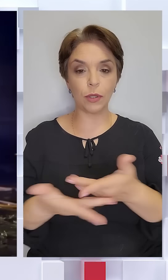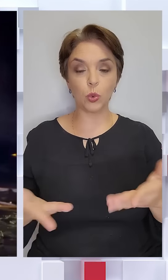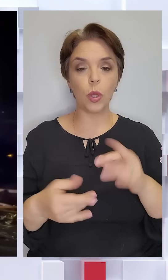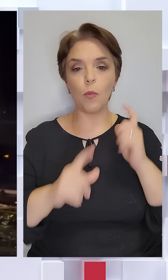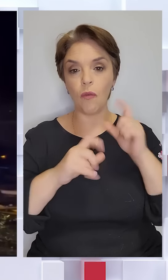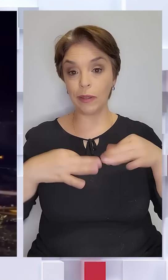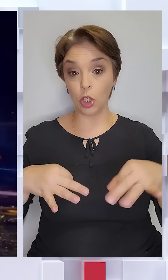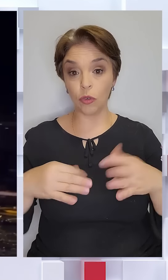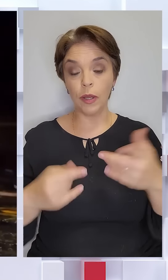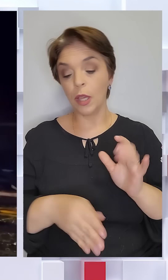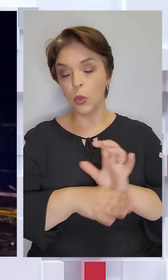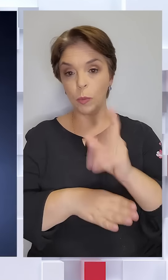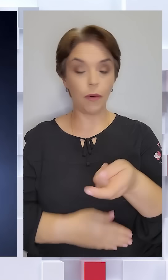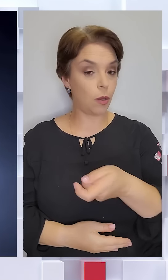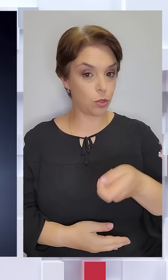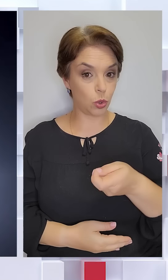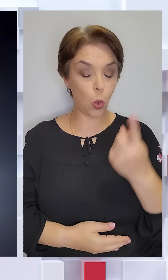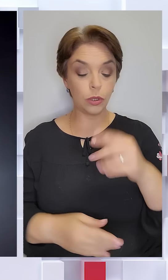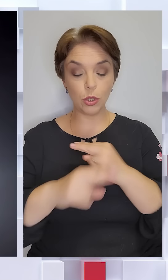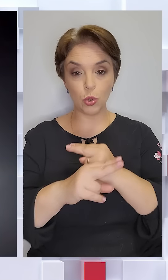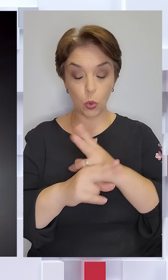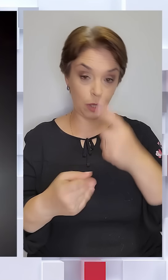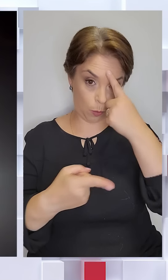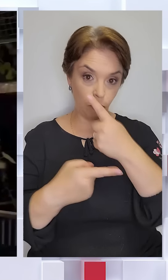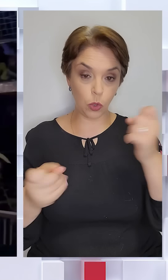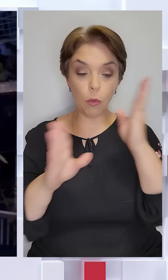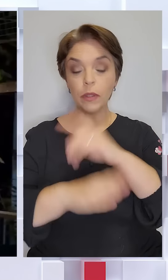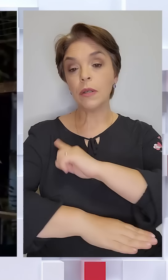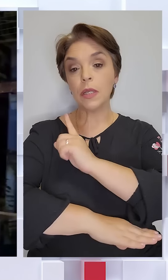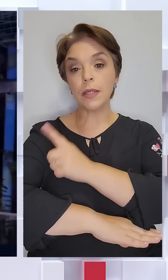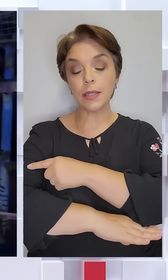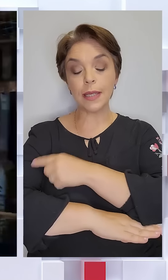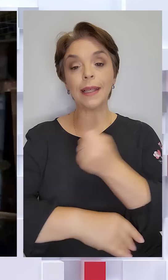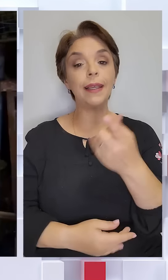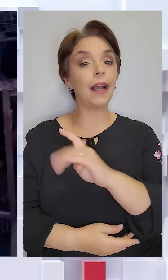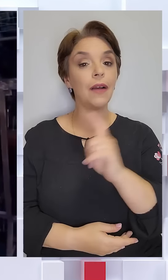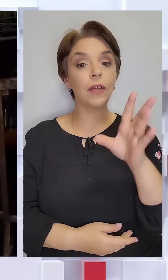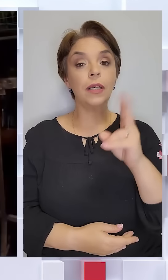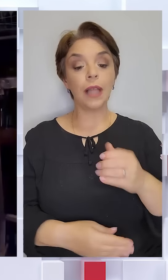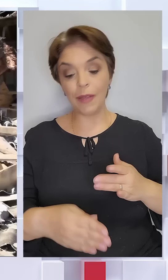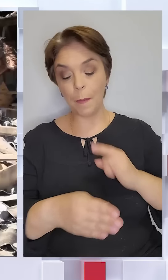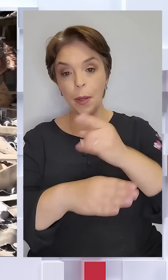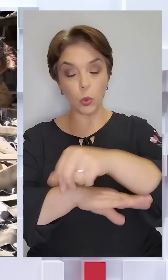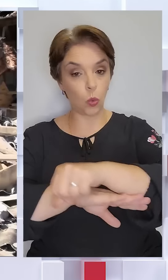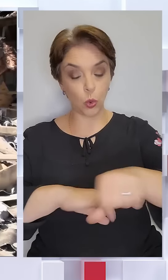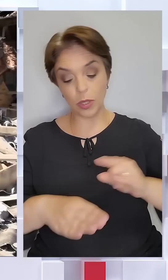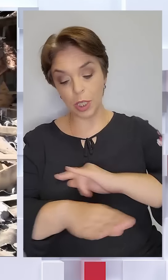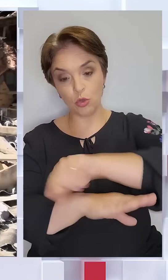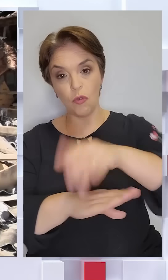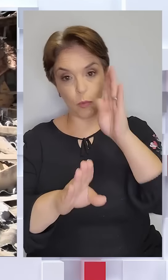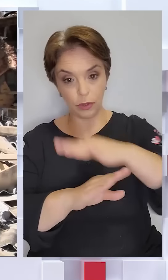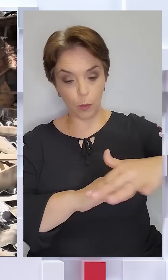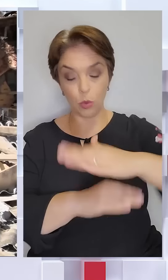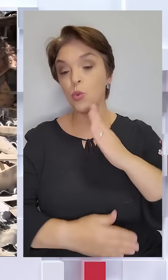і по вантажівках, які доправляють зерно. Один з дронів, як повідомили в повітряних силах, на кілька хвилин навіть перетнув кордон і зайшов у